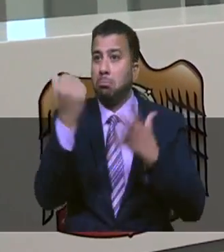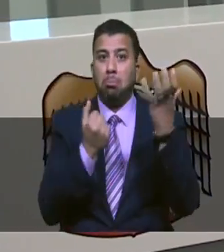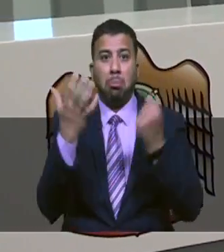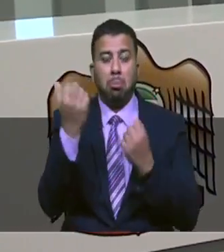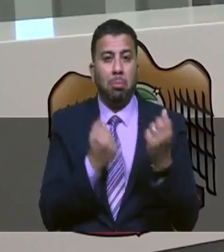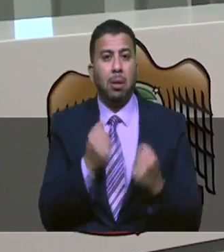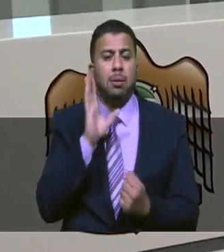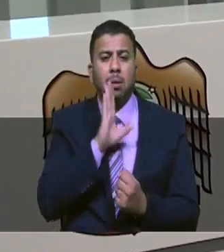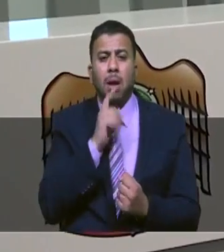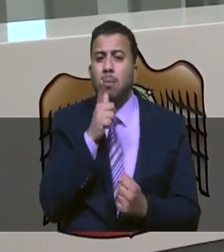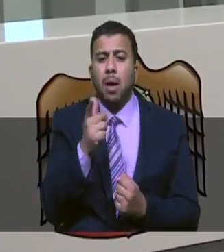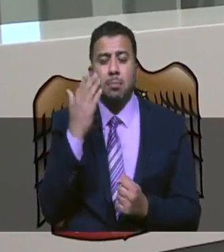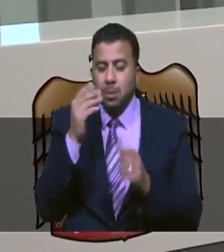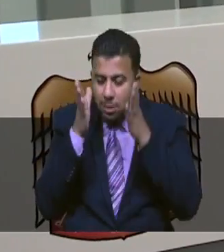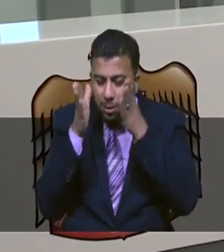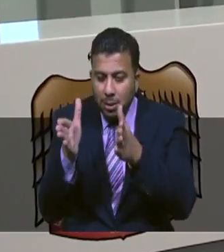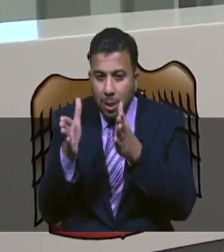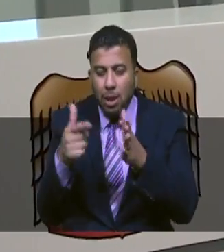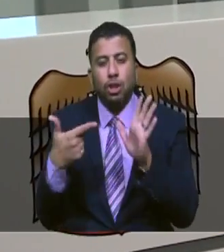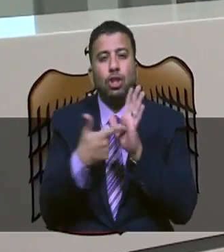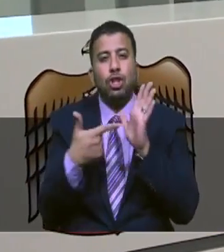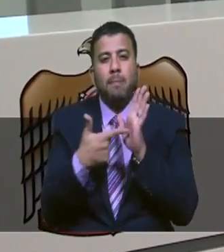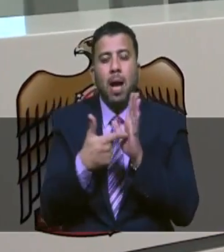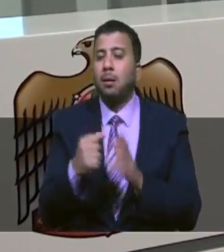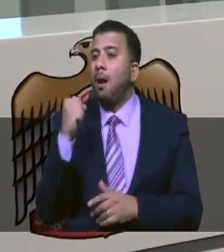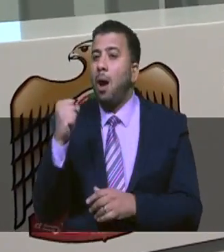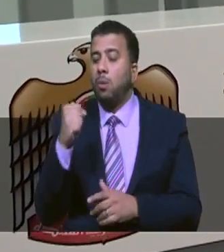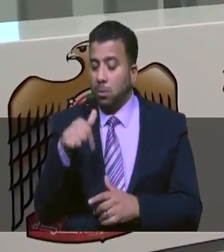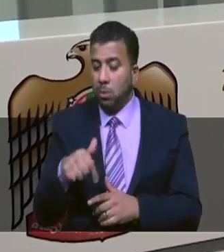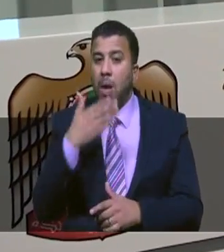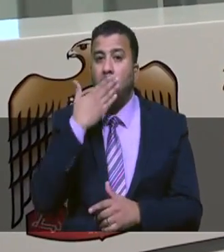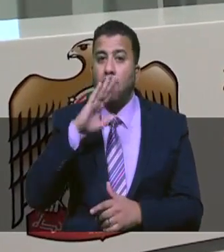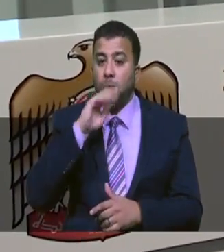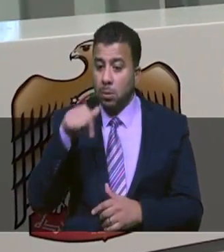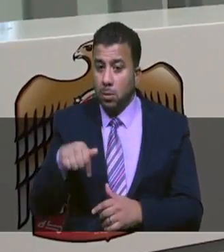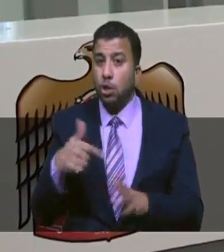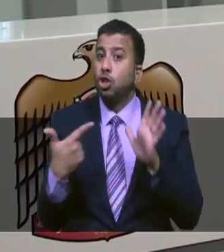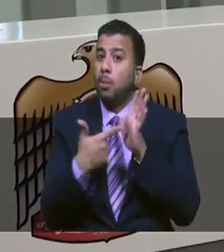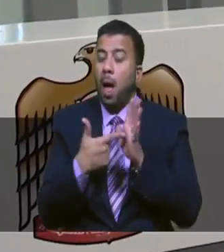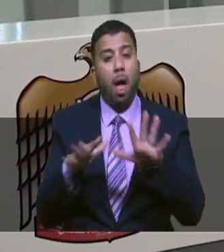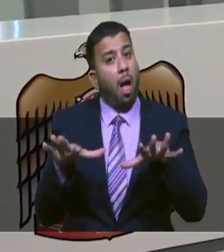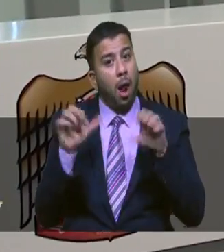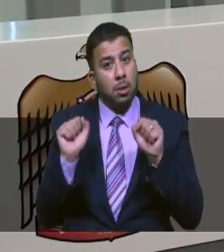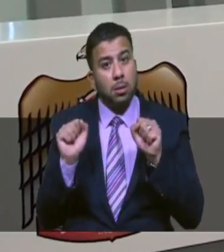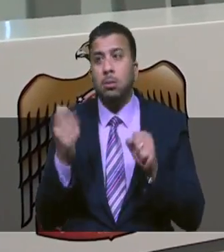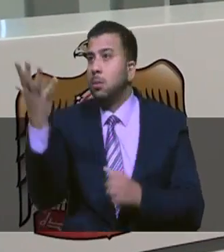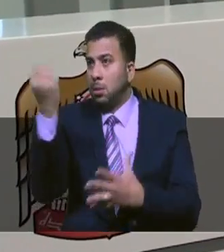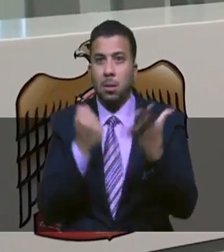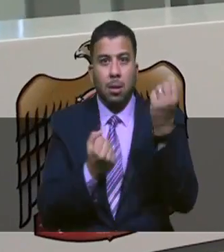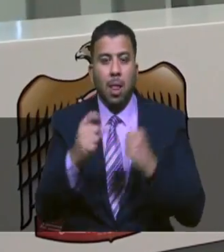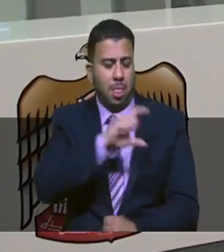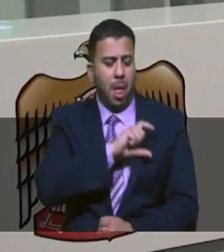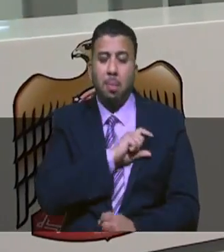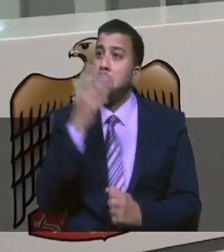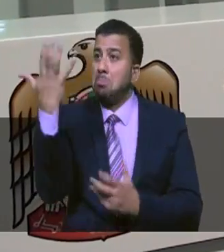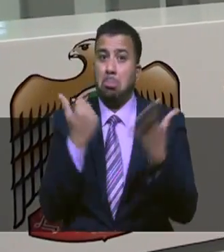التعليم كنا فقط نركز على تأسيس جامعات قوية، اليوم الحمد لله تعالى أسسنا جامعات تقوم باستقطاب الطلبة من خارج